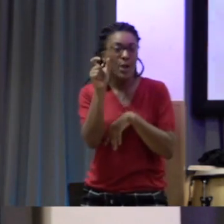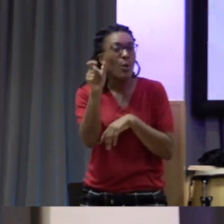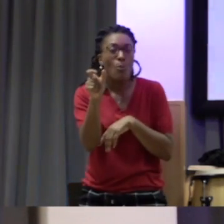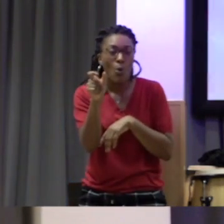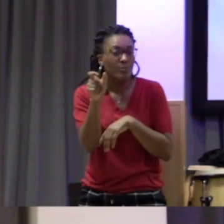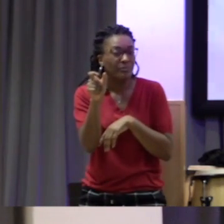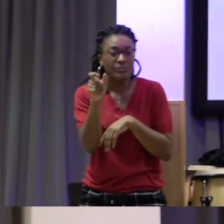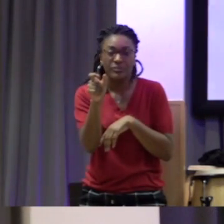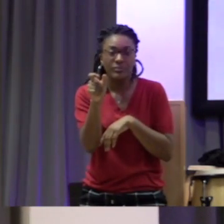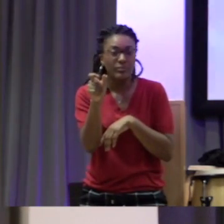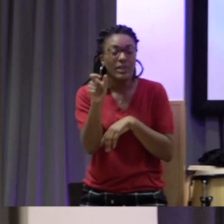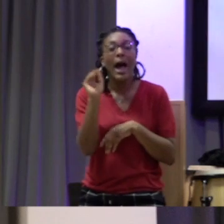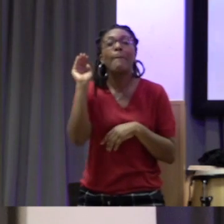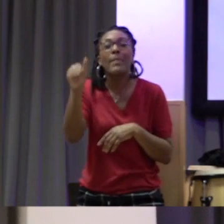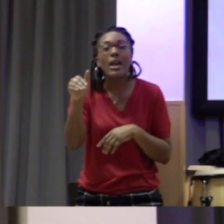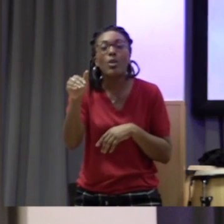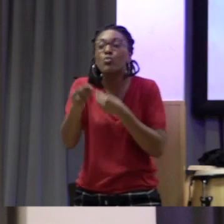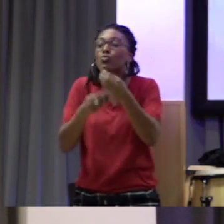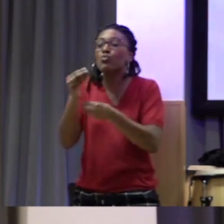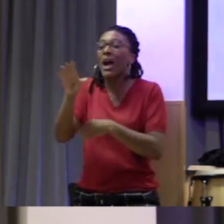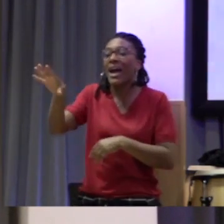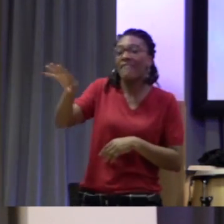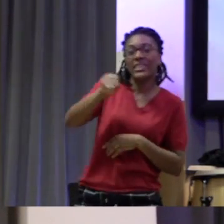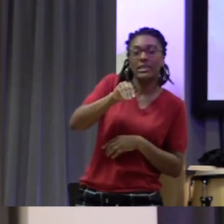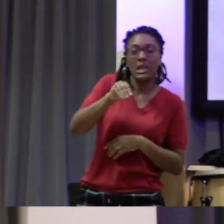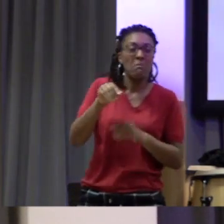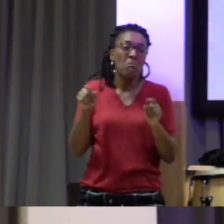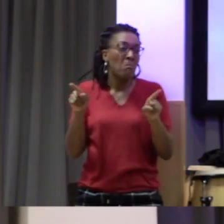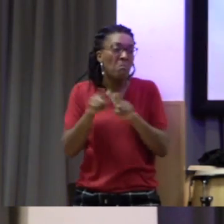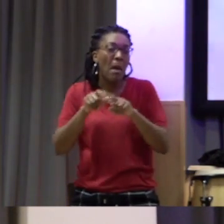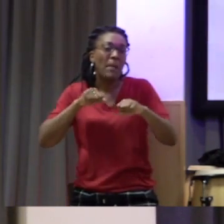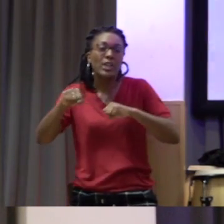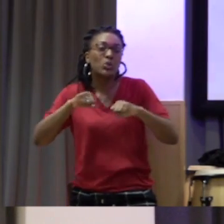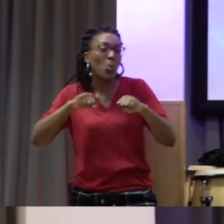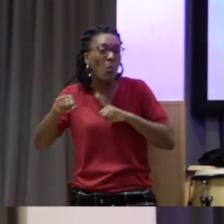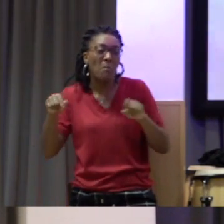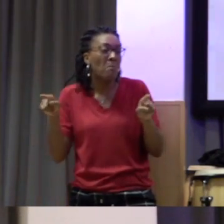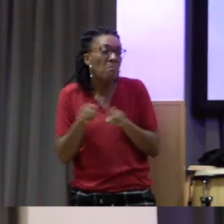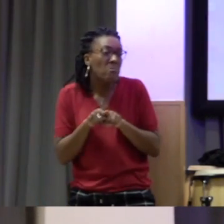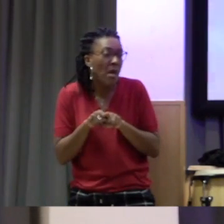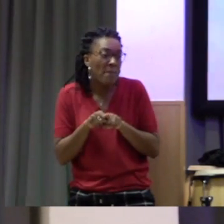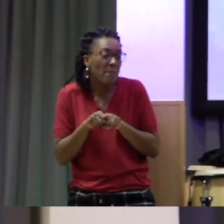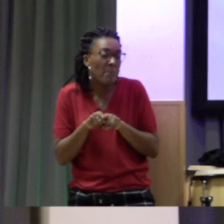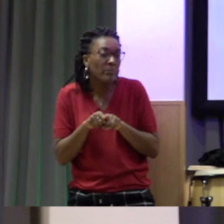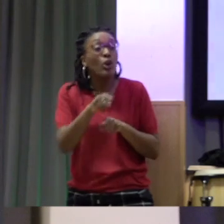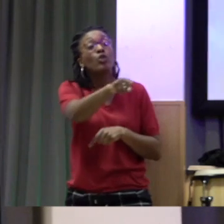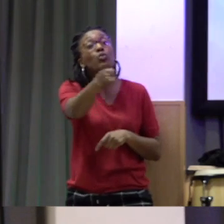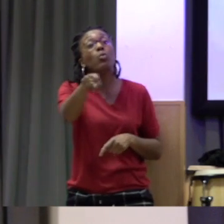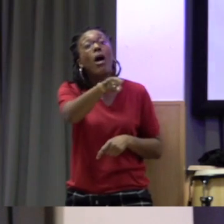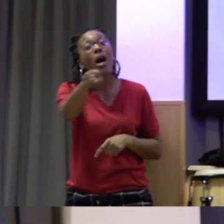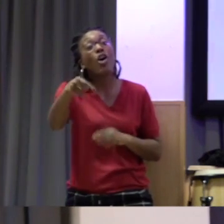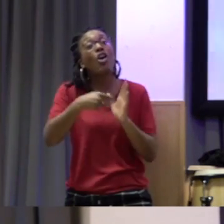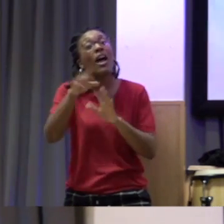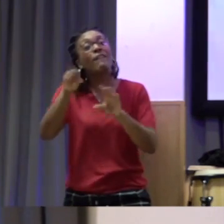différence entre l'action d'appeler et celle de convier. D'ailleurs, lorsque vous conviez une